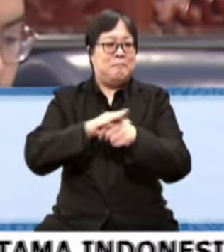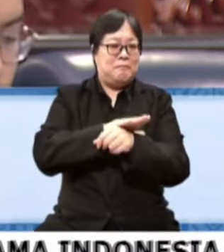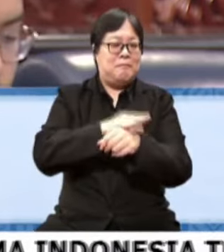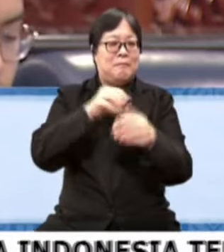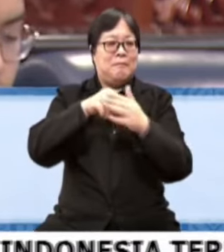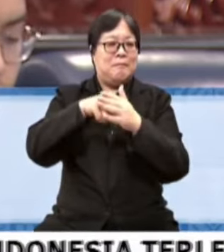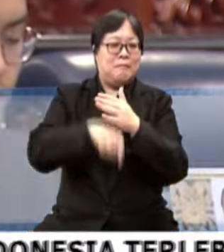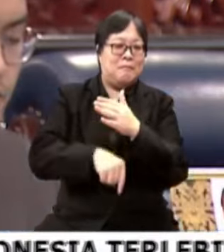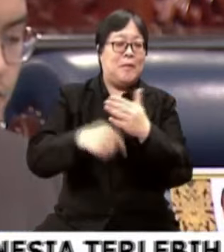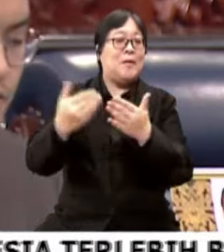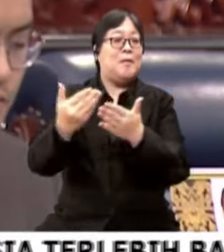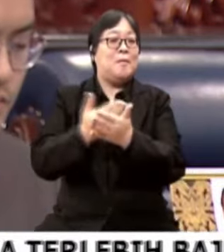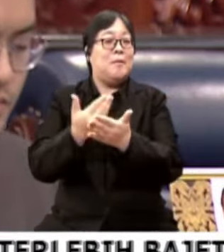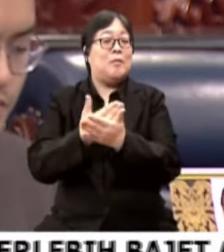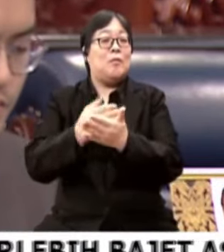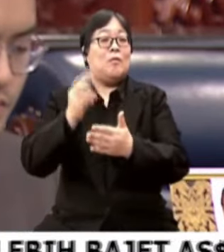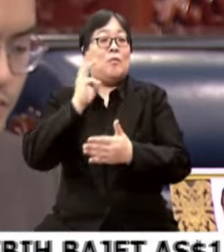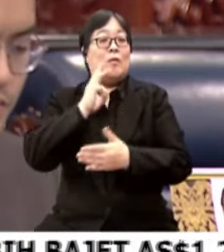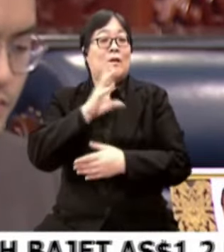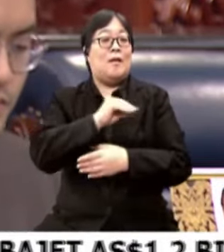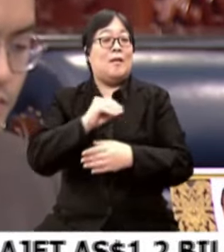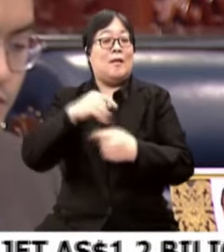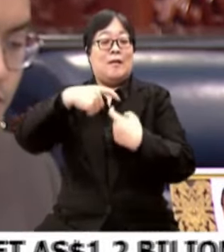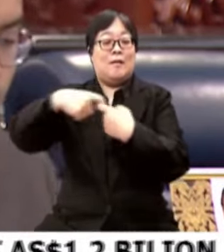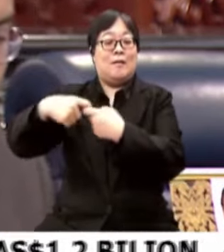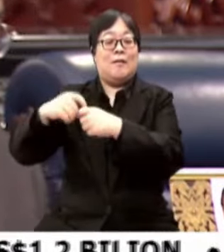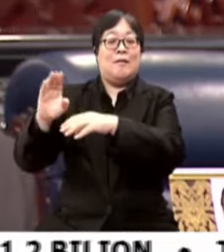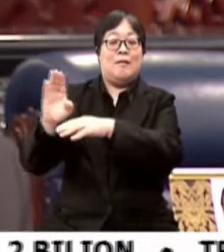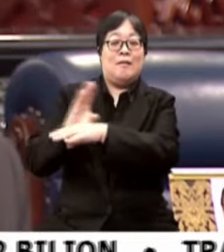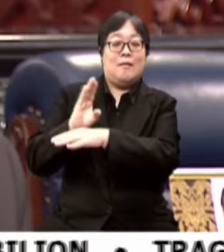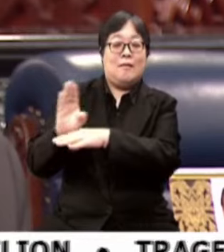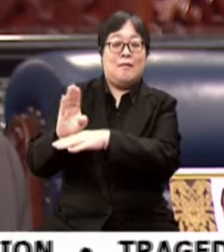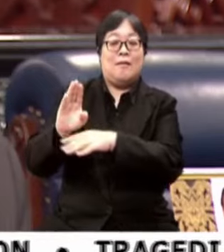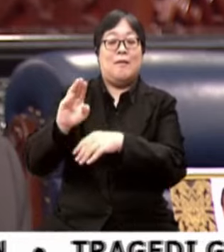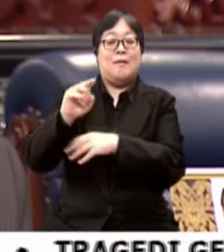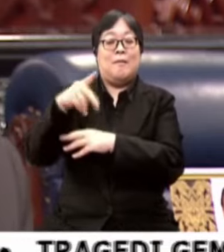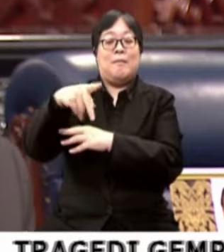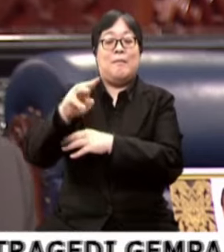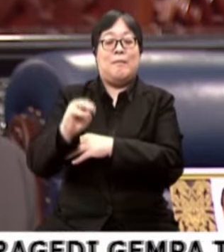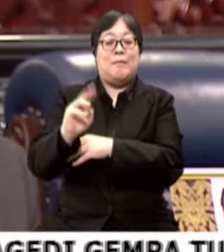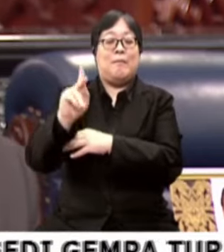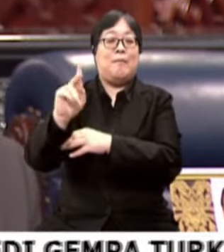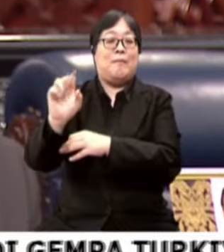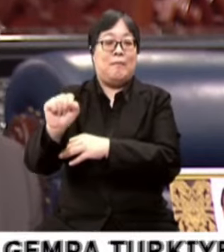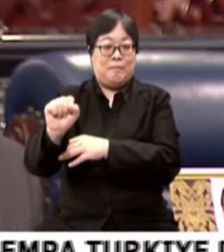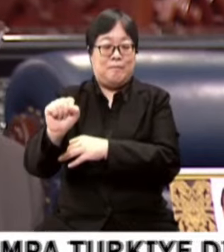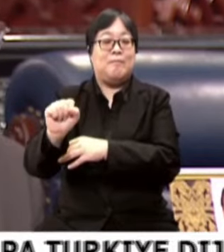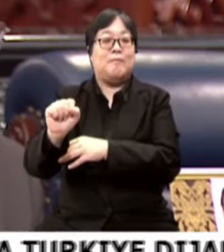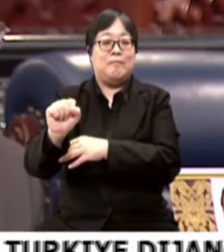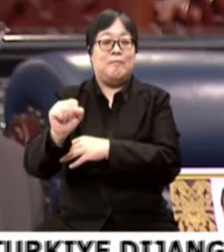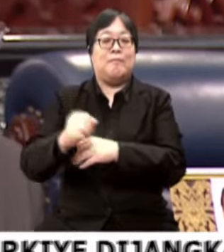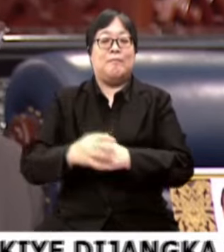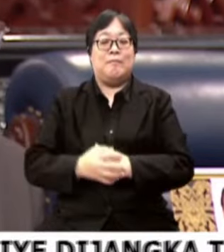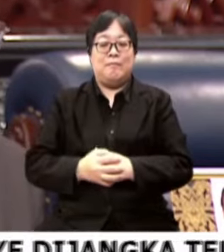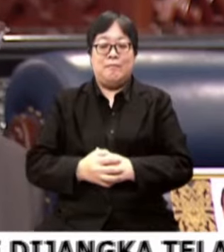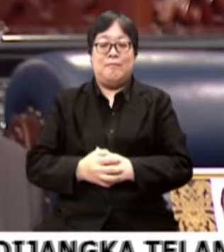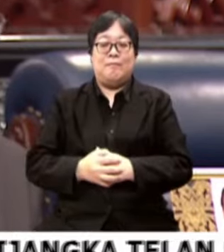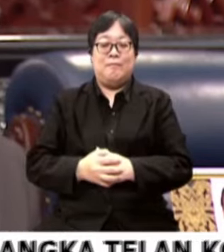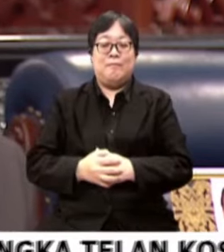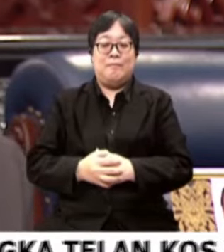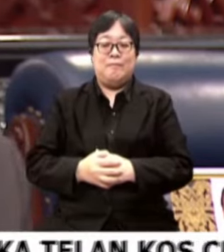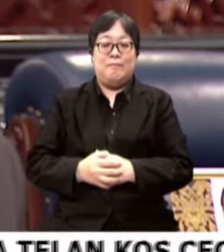berkaitan wanita dan berusaha mikro kecil dan sederhana ataupun pmks